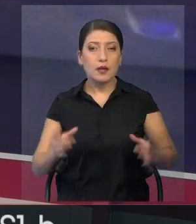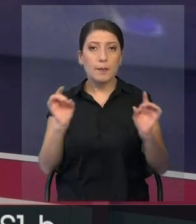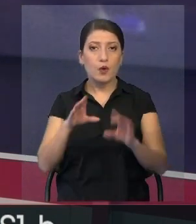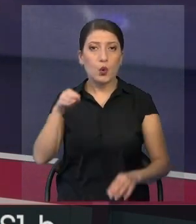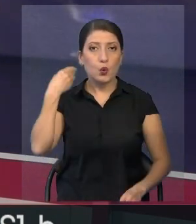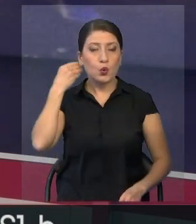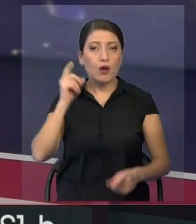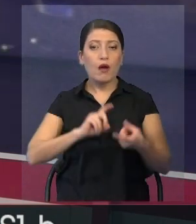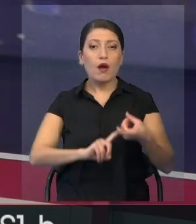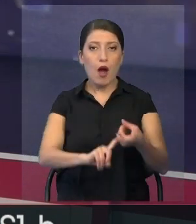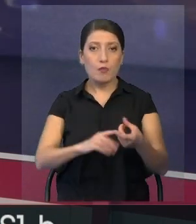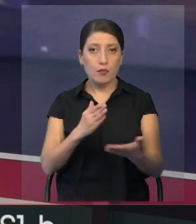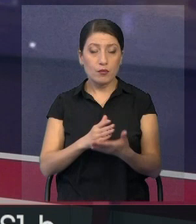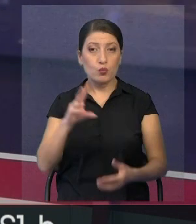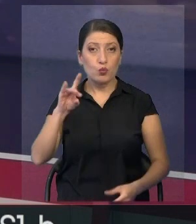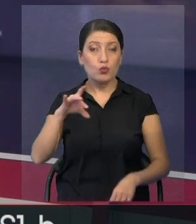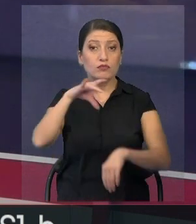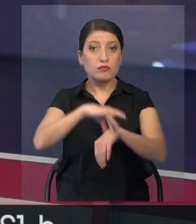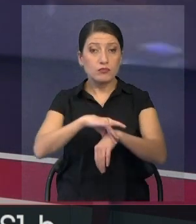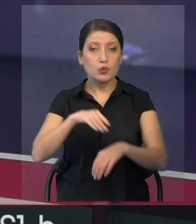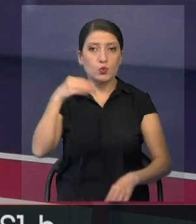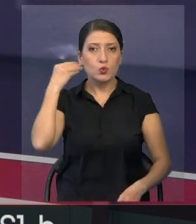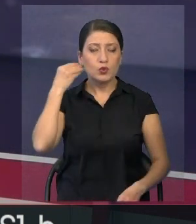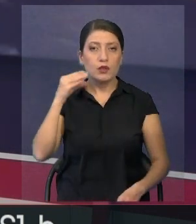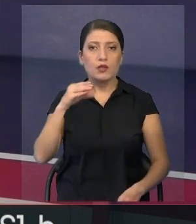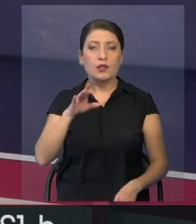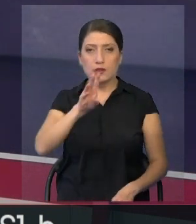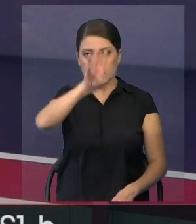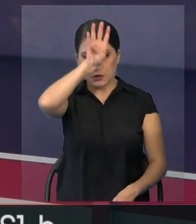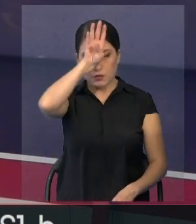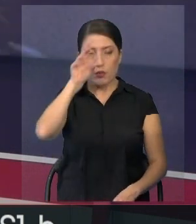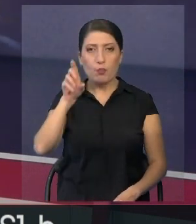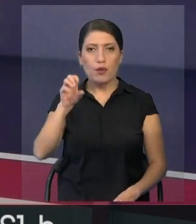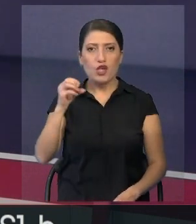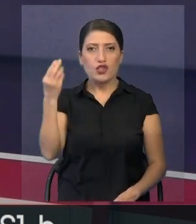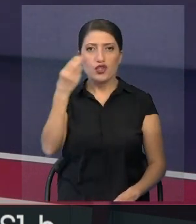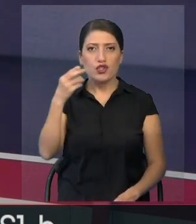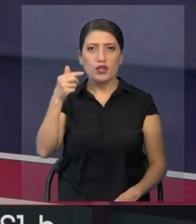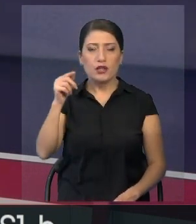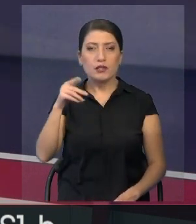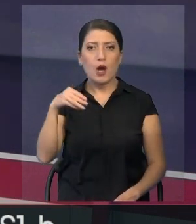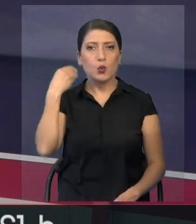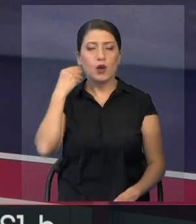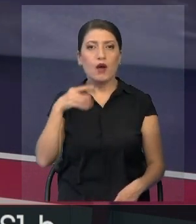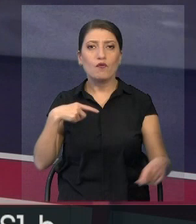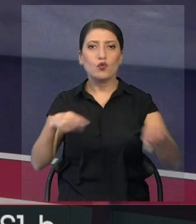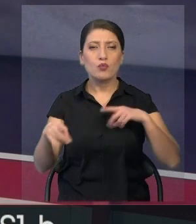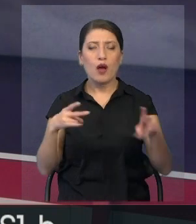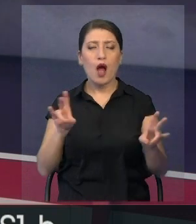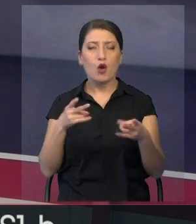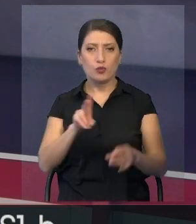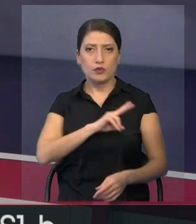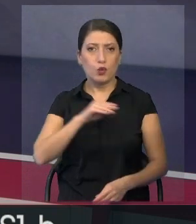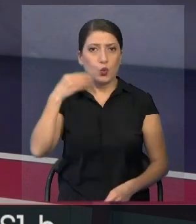թուրքական հետագծի մասին։ Պարզվում է, Մուրը թուրքերեն թվիտների ու Ստամբուլի Բեշիկթաշ ֆուտբոլային ակումբի երկրպագու է, Էրդողանի աջակիցը ու